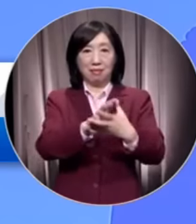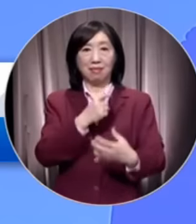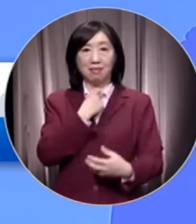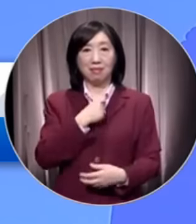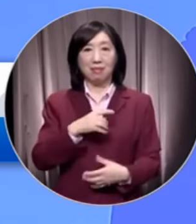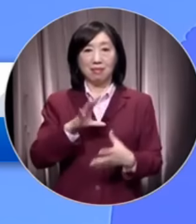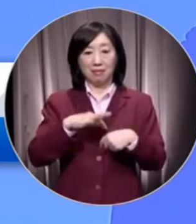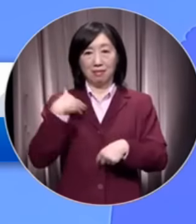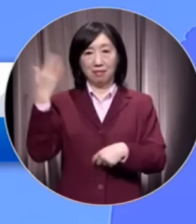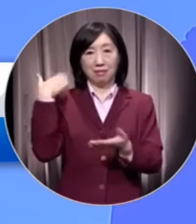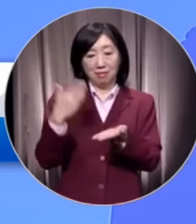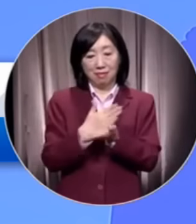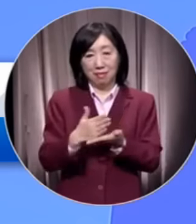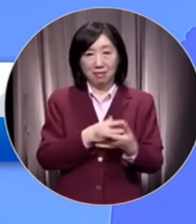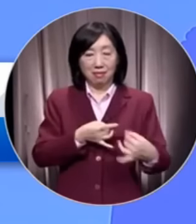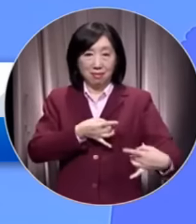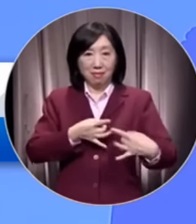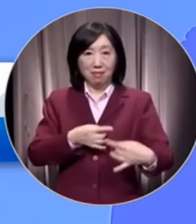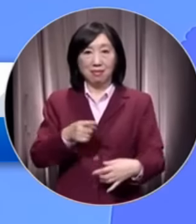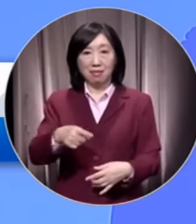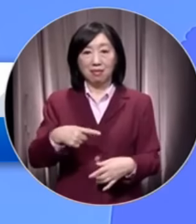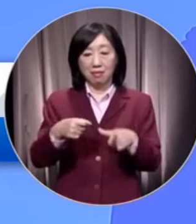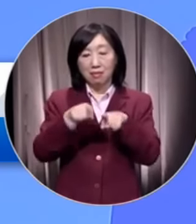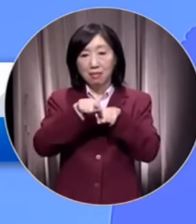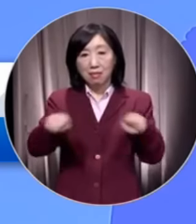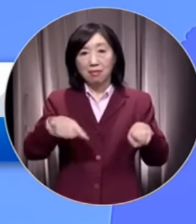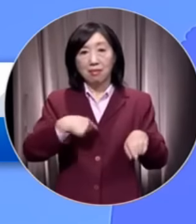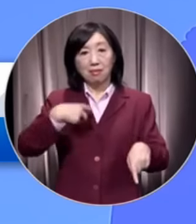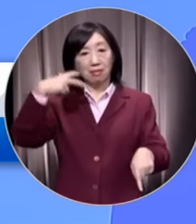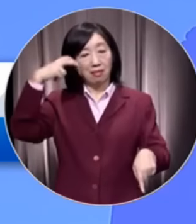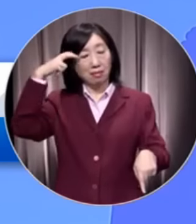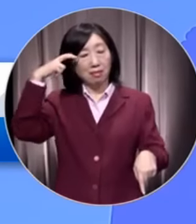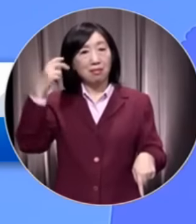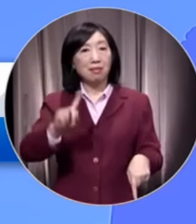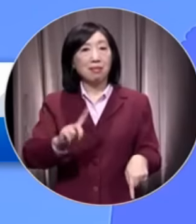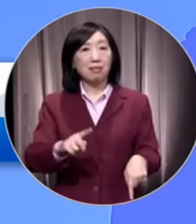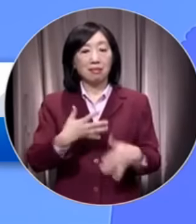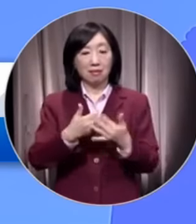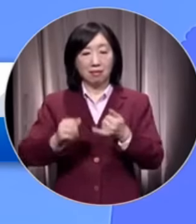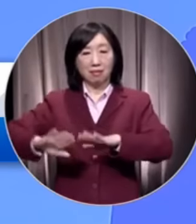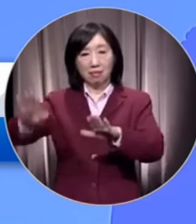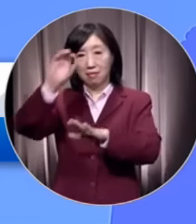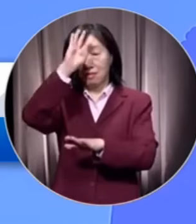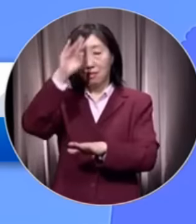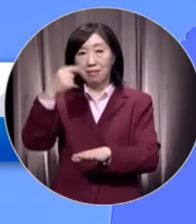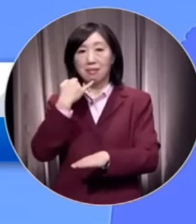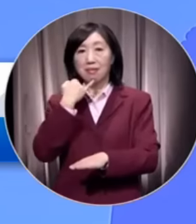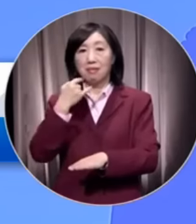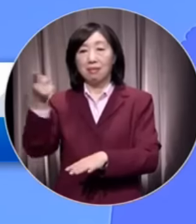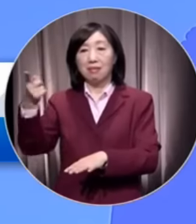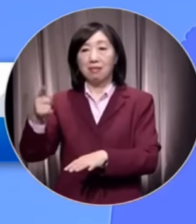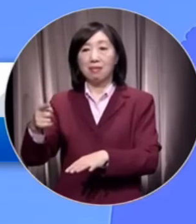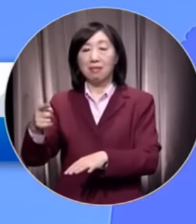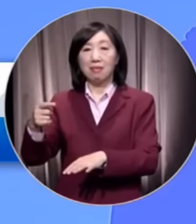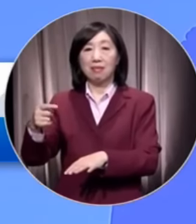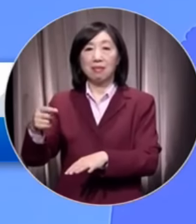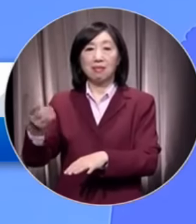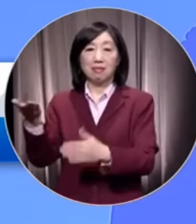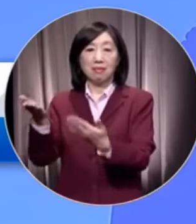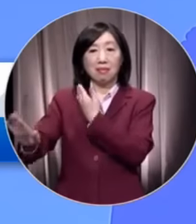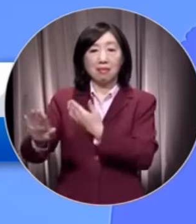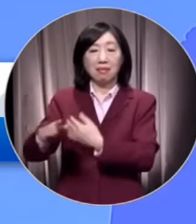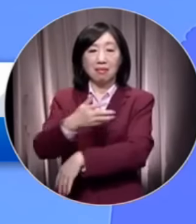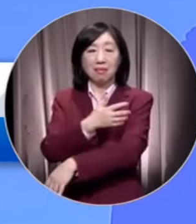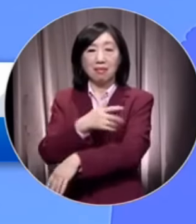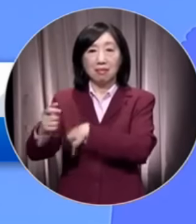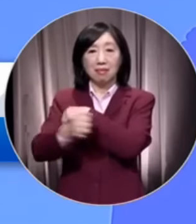去的批评公平正义的部分，我坚持一定要做到。民进党可以背叛劳工，我们绝对要跟劳工站